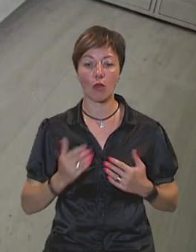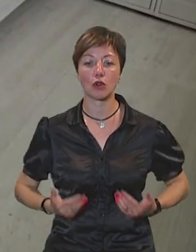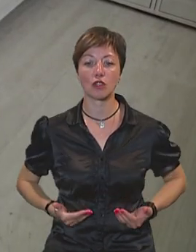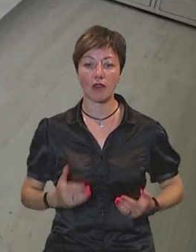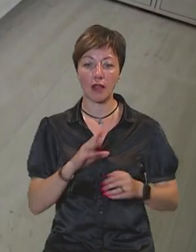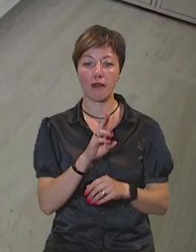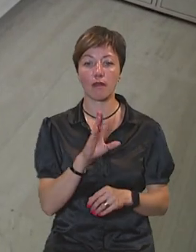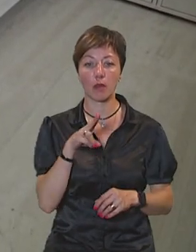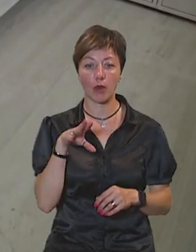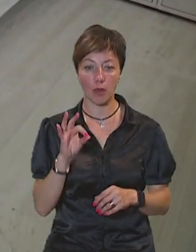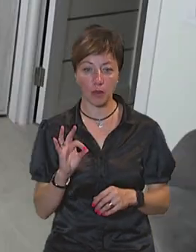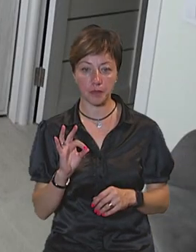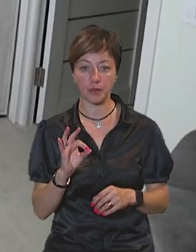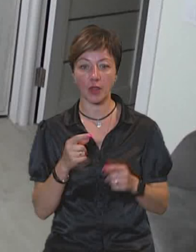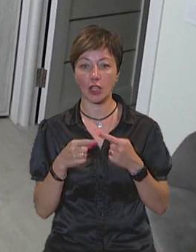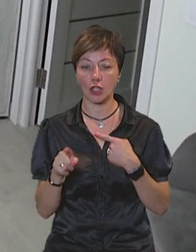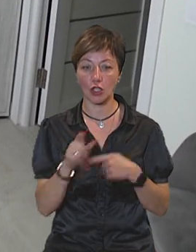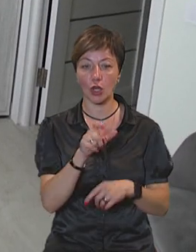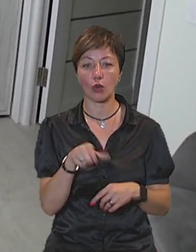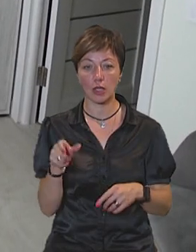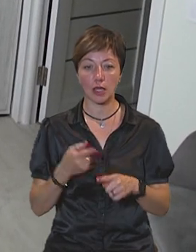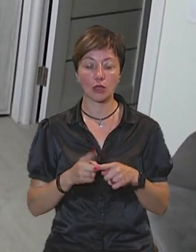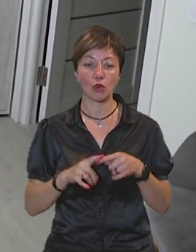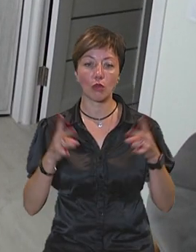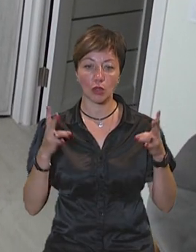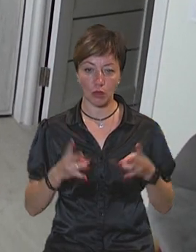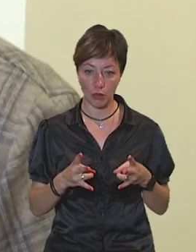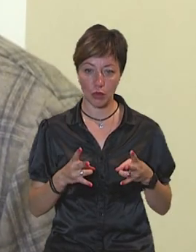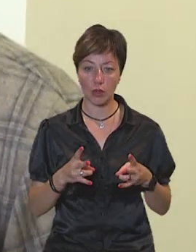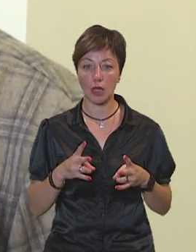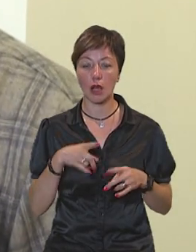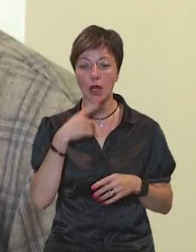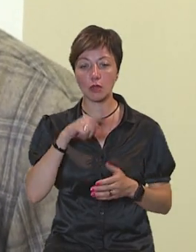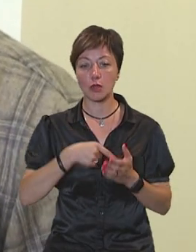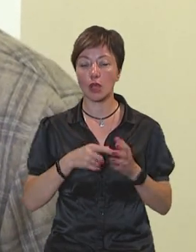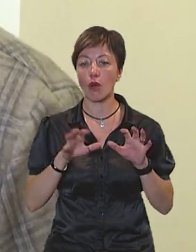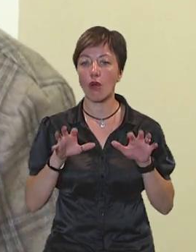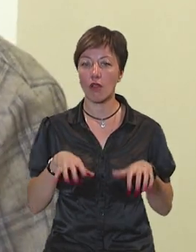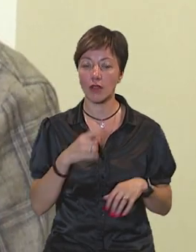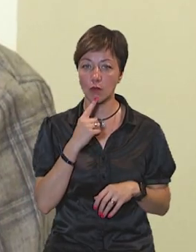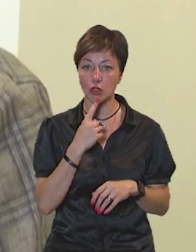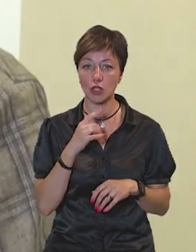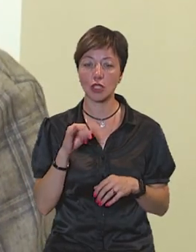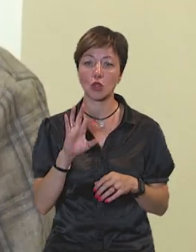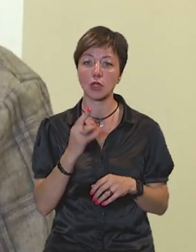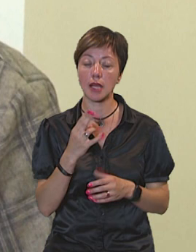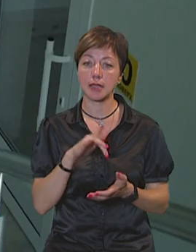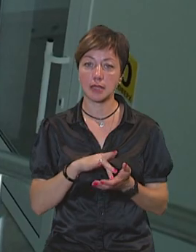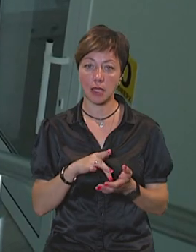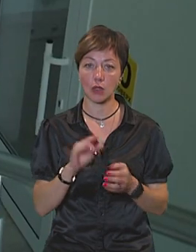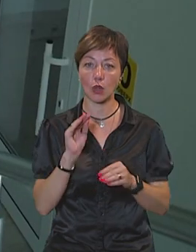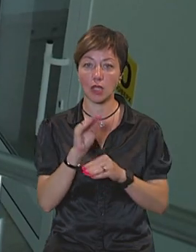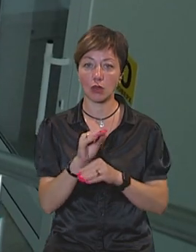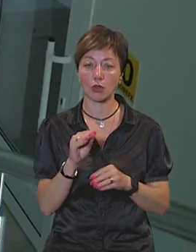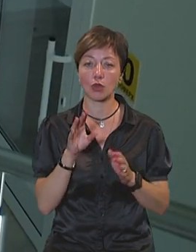проживання внутрішньопереміщених осіб та інших людей, які цього потребують. За словами міського голови Олександра Семчишина, соціальний центр